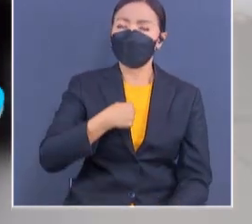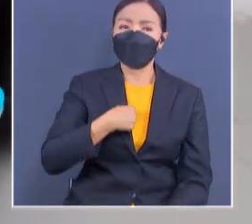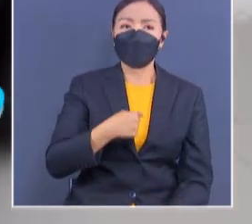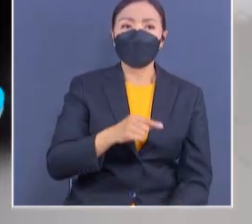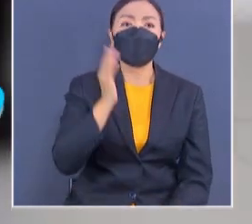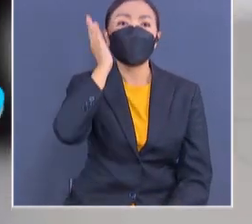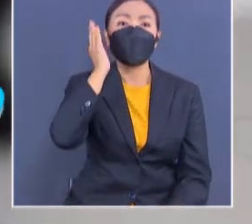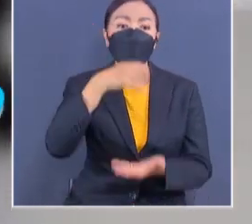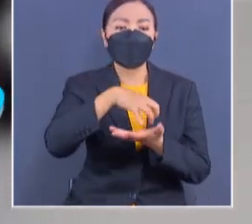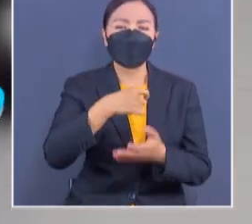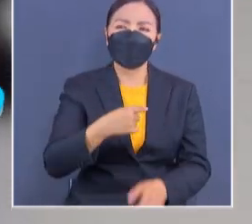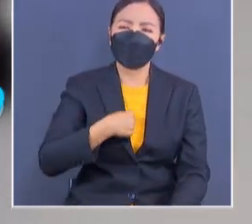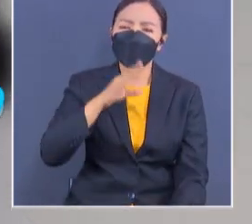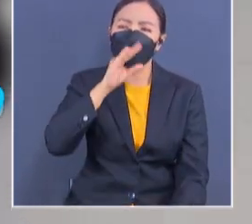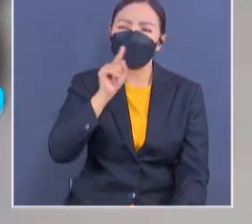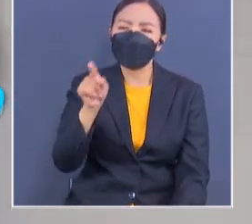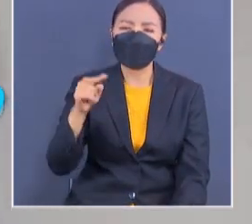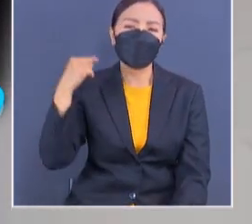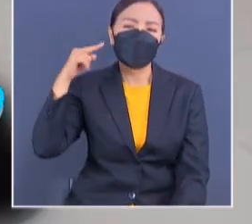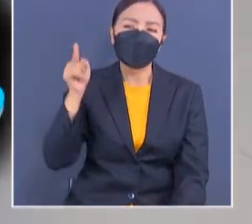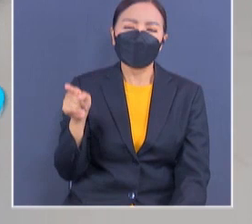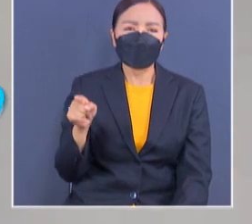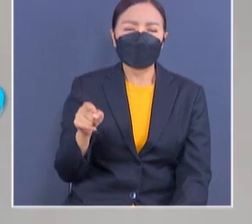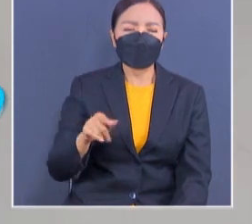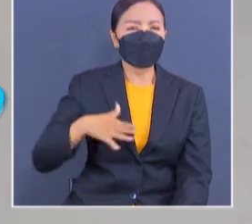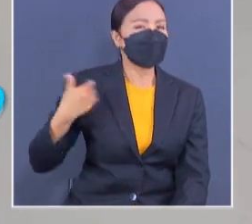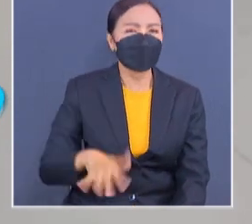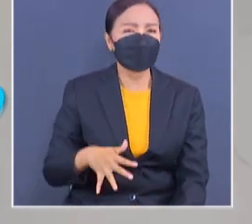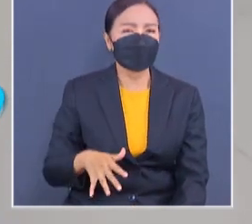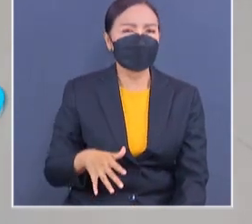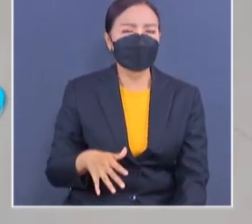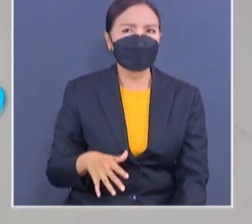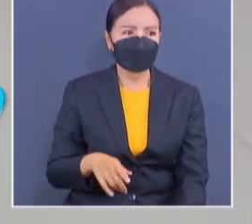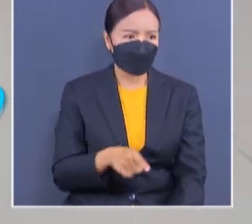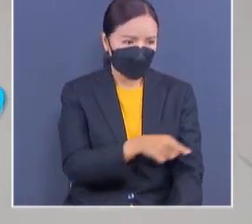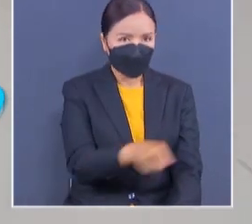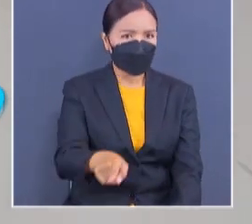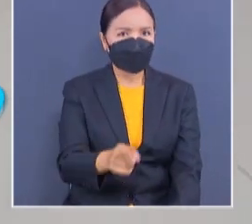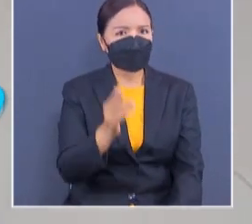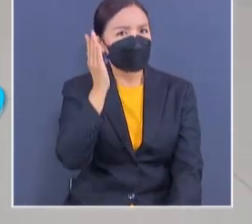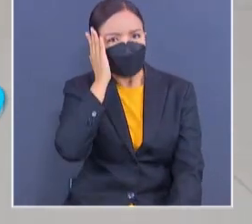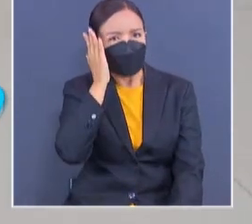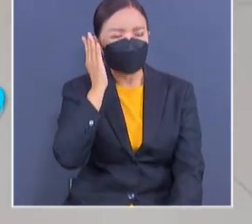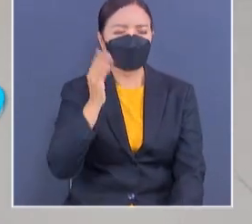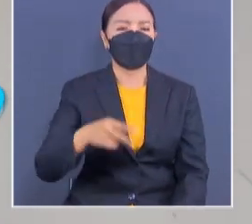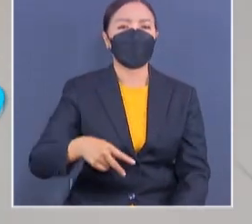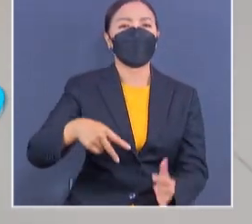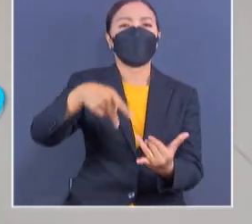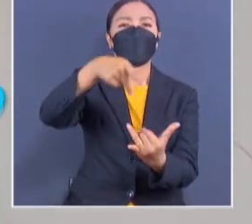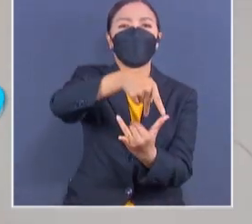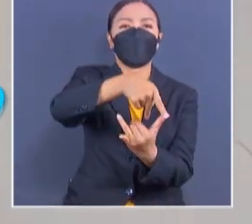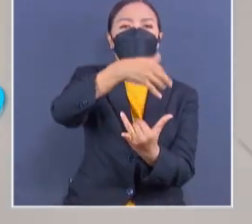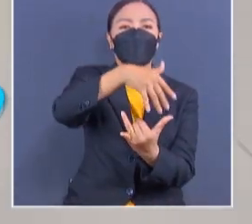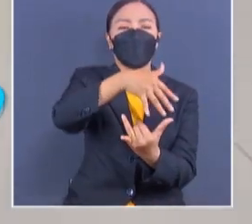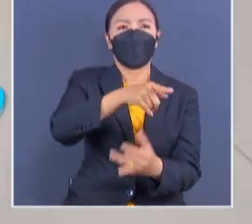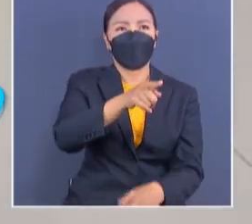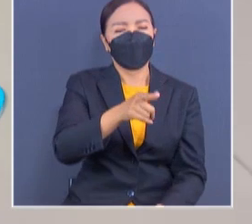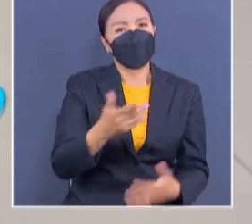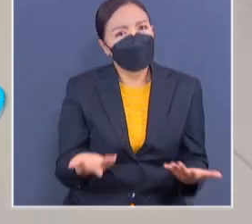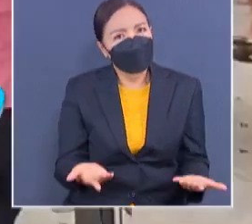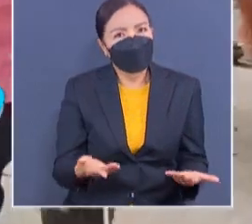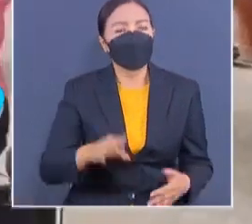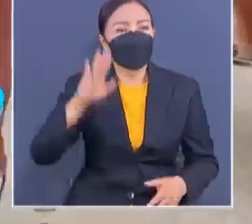างนั้นนะครับ ฟังแล้วผิดหู อย่างเงี้ยล่าสุดนะครับชุดสืบสวนจังหวัดสระบุรีนำกำลังเข้าไปตรวจค้นบ้านของนางเ